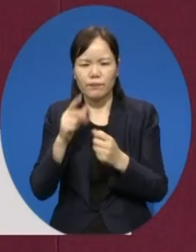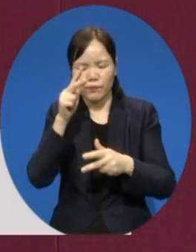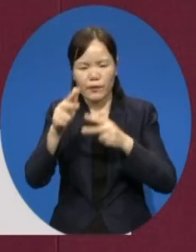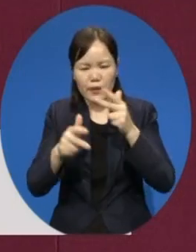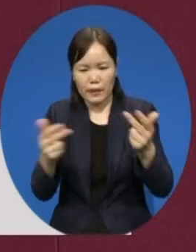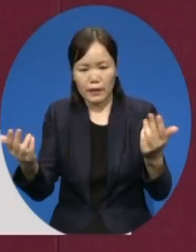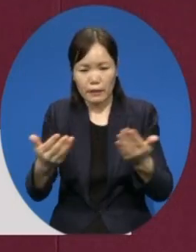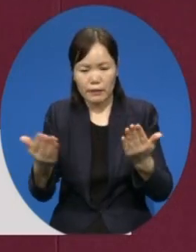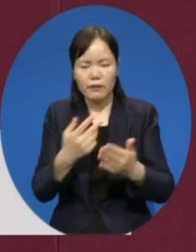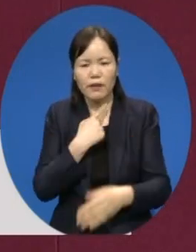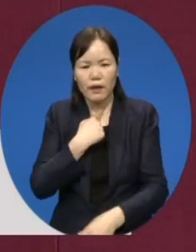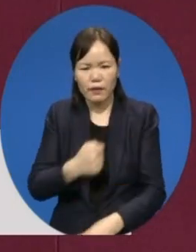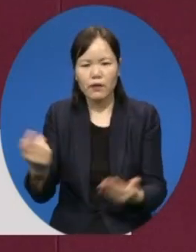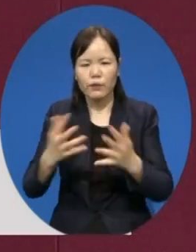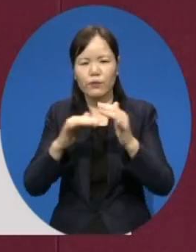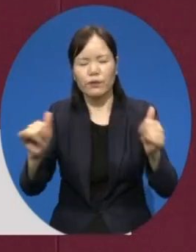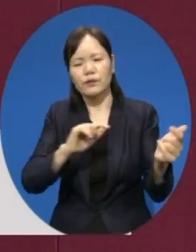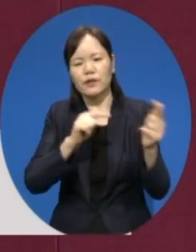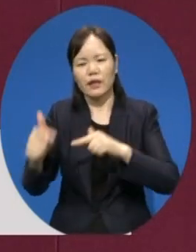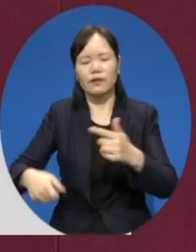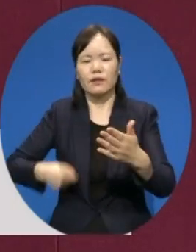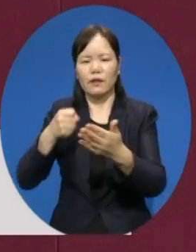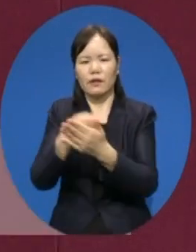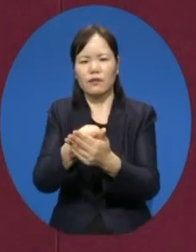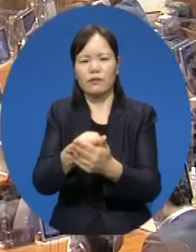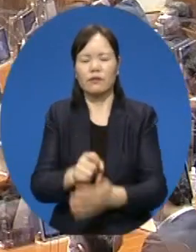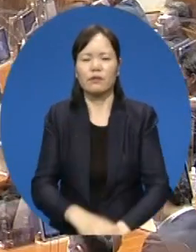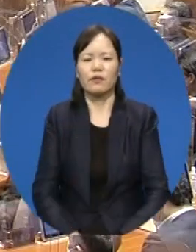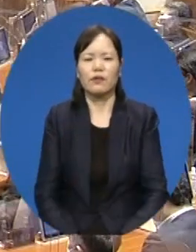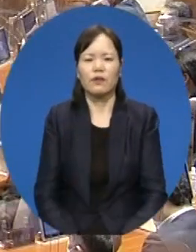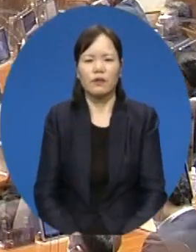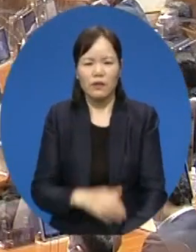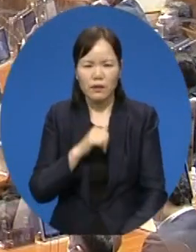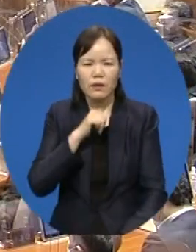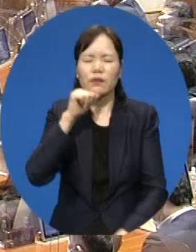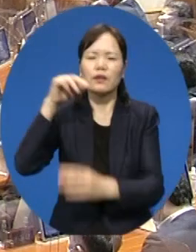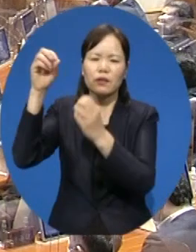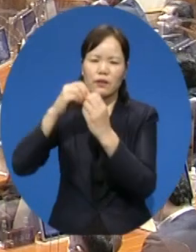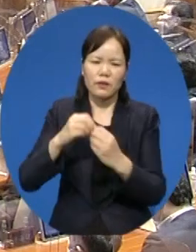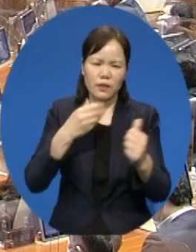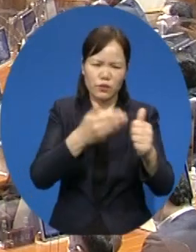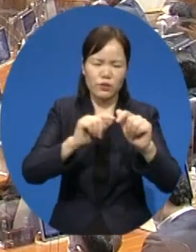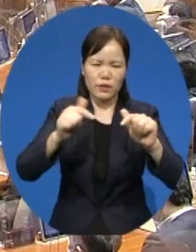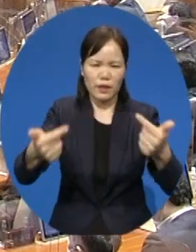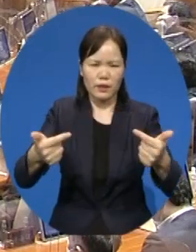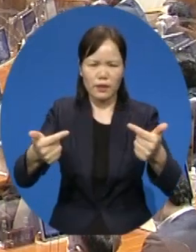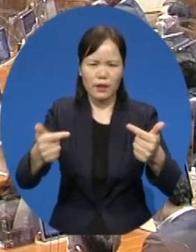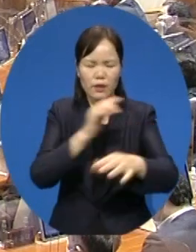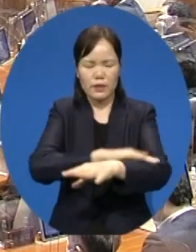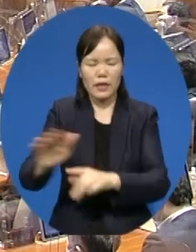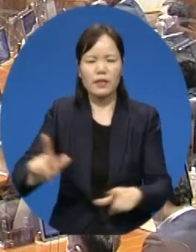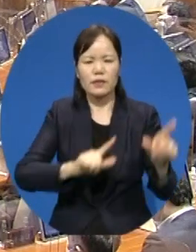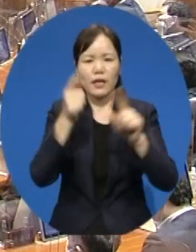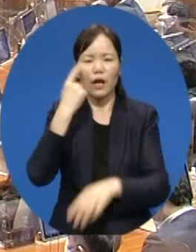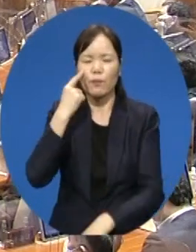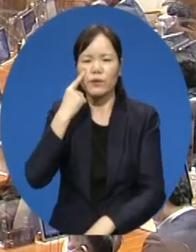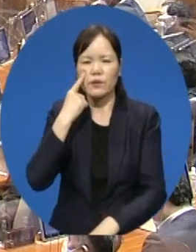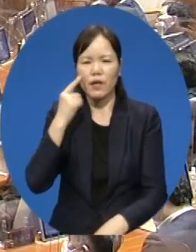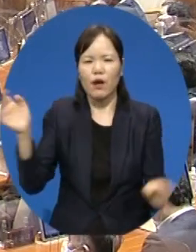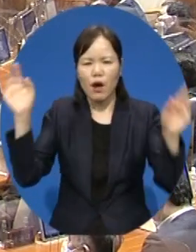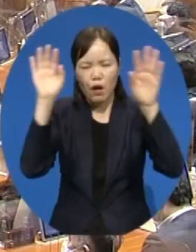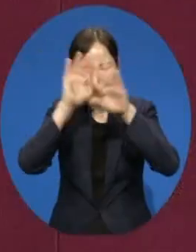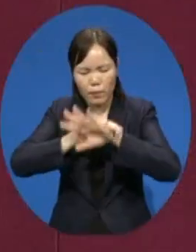현장을 지켰던 노동자들의 위대한 결단, 가난을 대물림하지 않겠다고 우리 한번 잘 살아보자고 밤잠